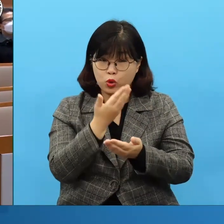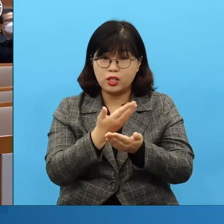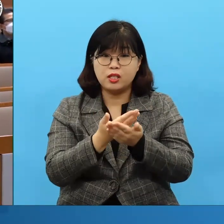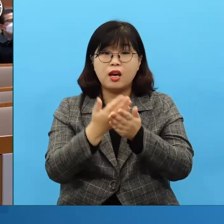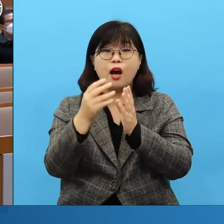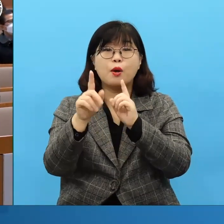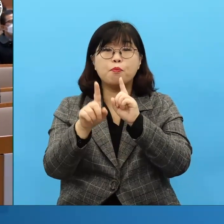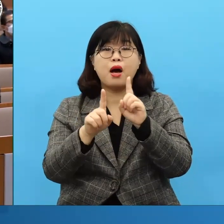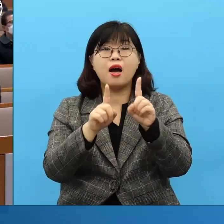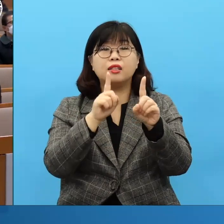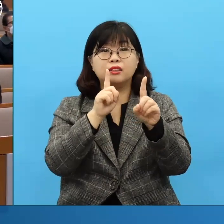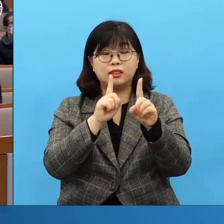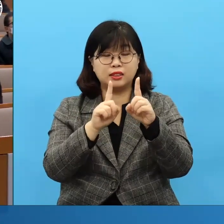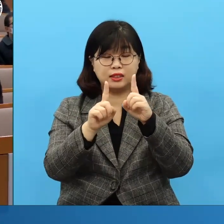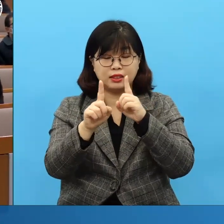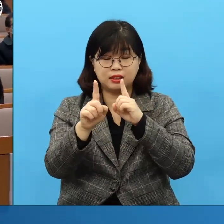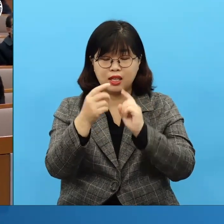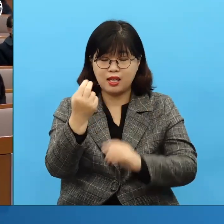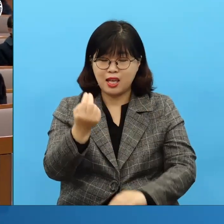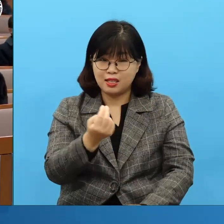아름답고 귀한 말씀